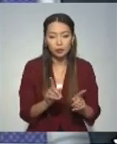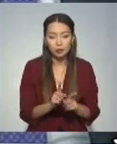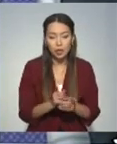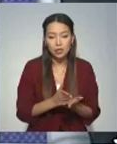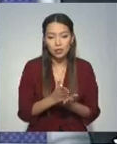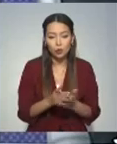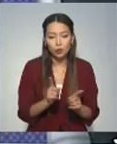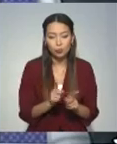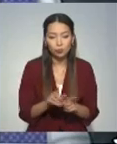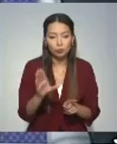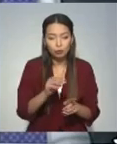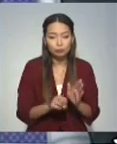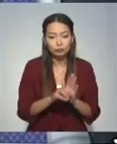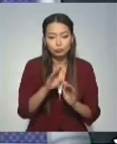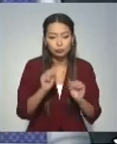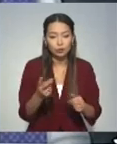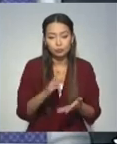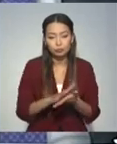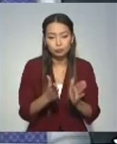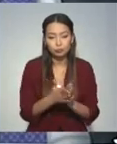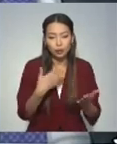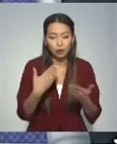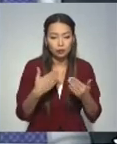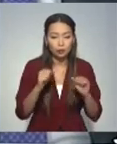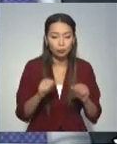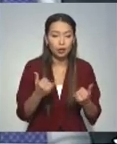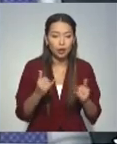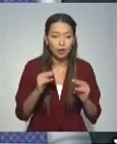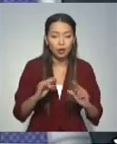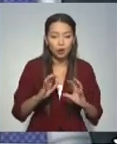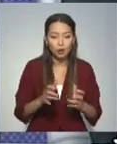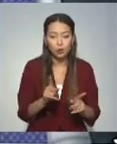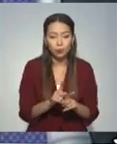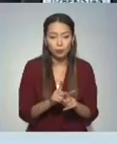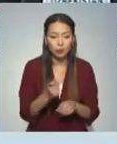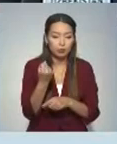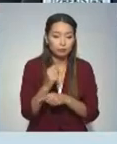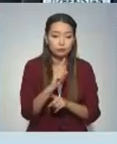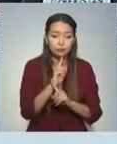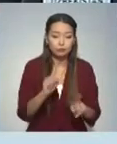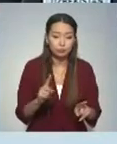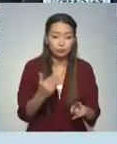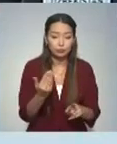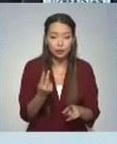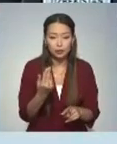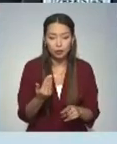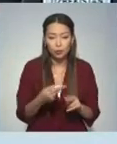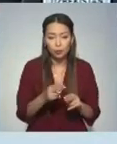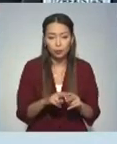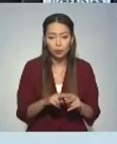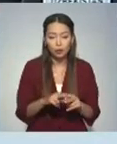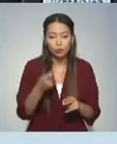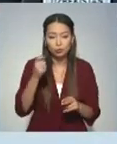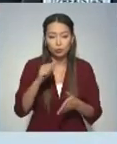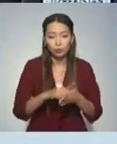дипломатия арқылы ғана қол жеткізуге болатынын айтып келемін. Қазіргі әділетті әлемде соғыста жеңімпаз болмайды. Екінші жағынан соғыстың салдарын